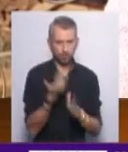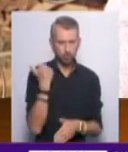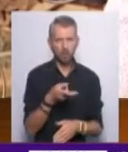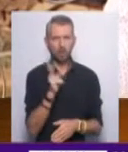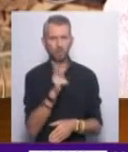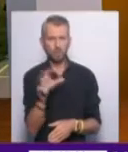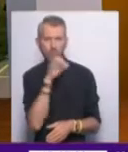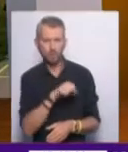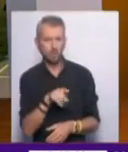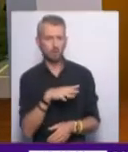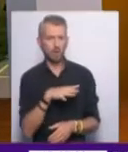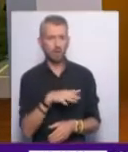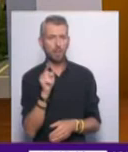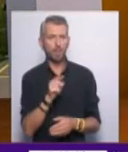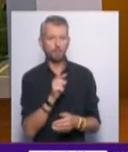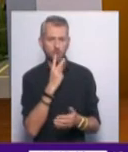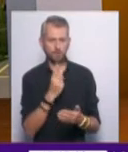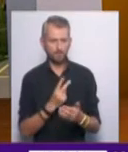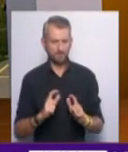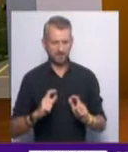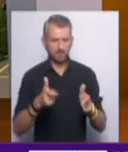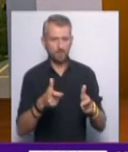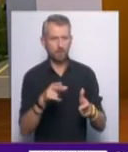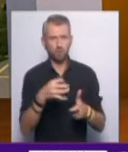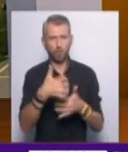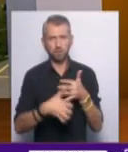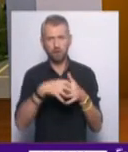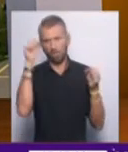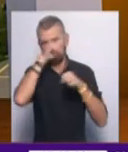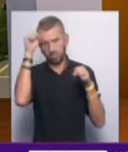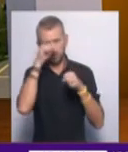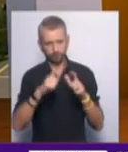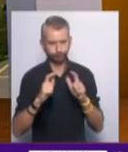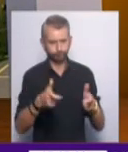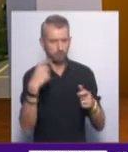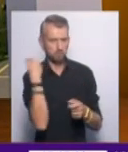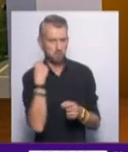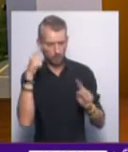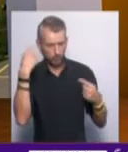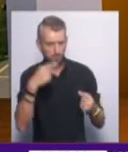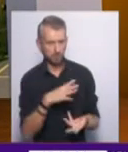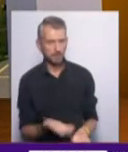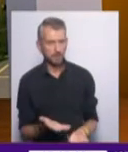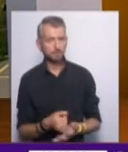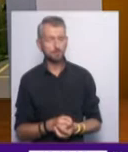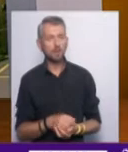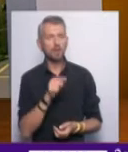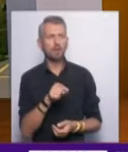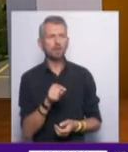крав їх, вони виставляли по якимось там середньопотолочним. Величезні борги, суми, так, особливо кілька місяців останніх. Вони